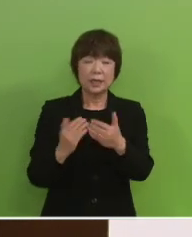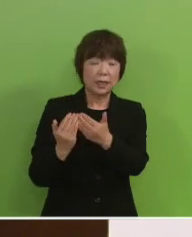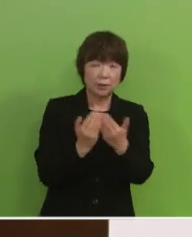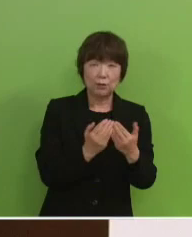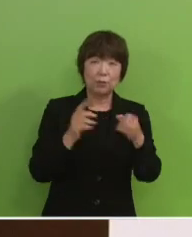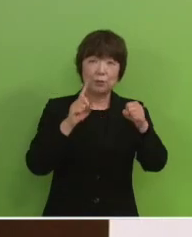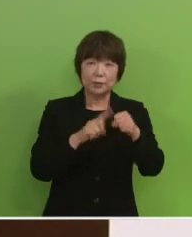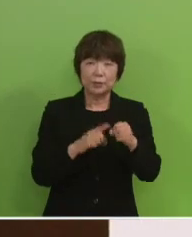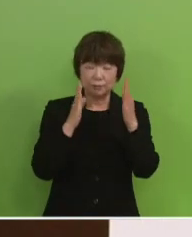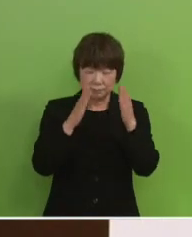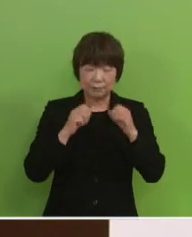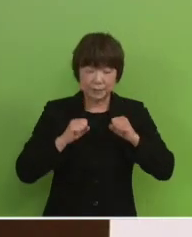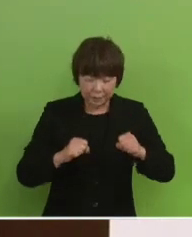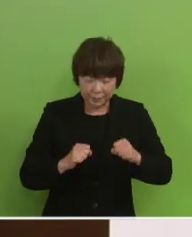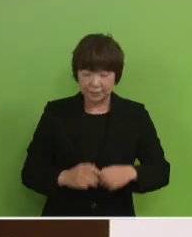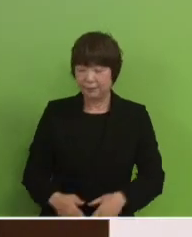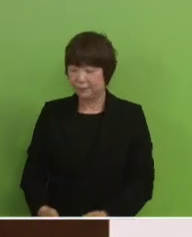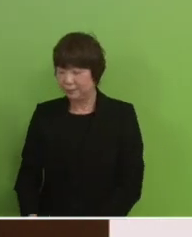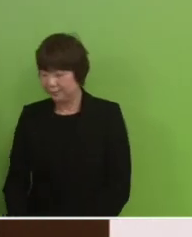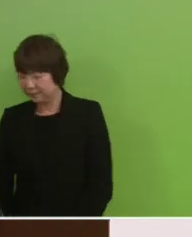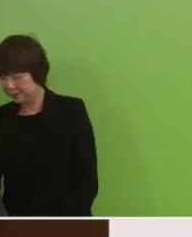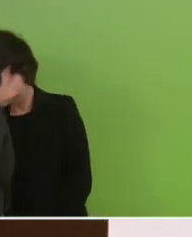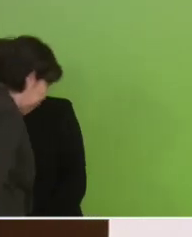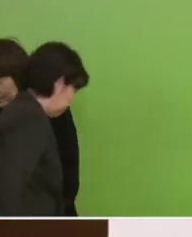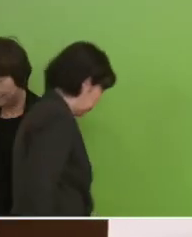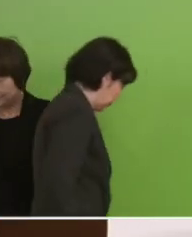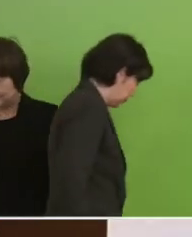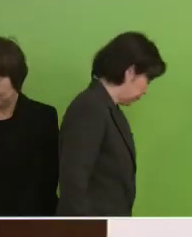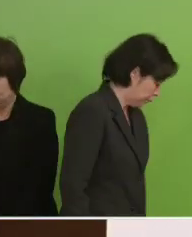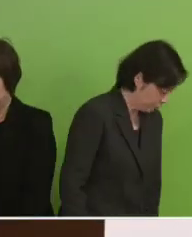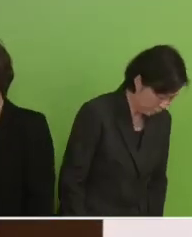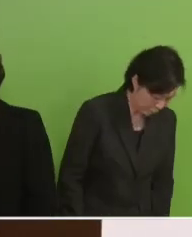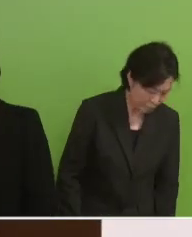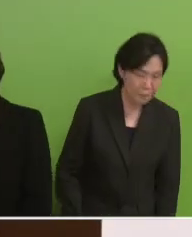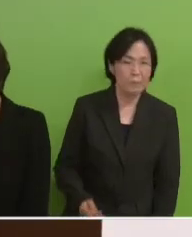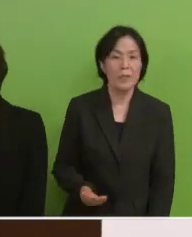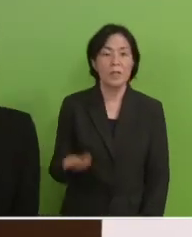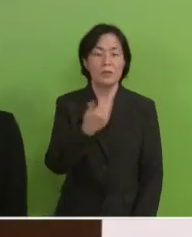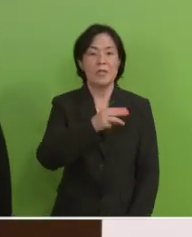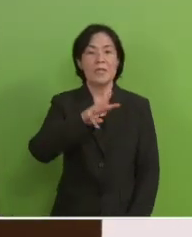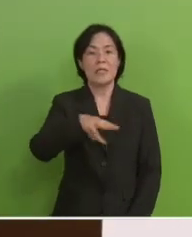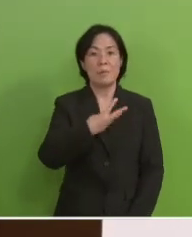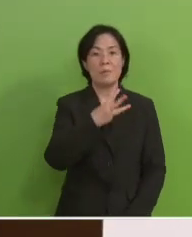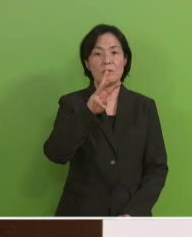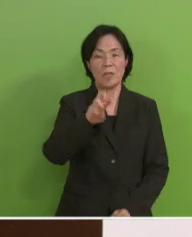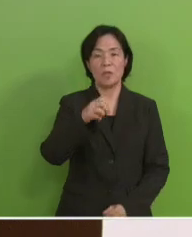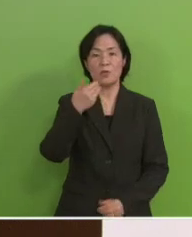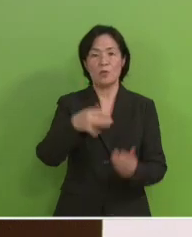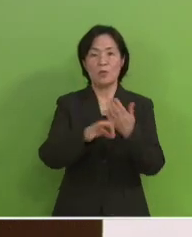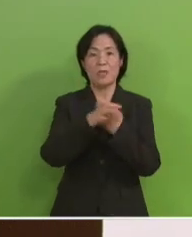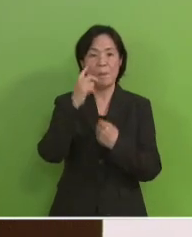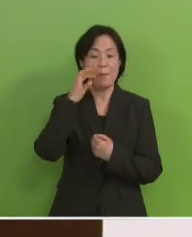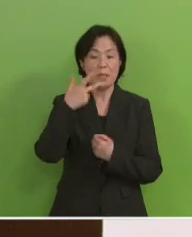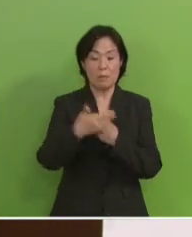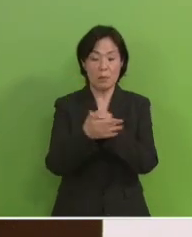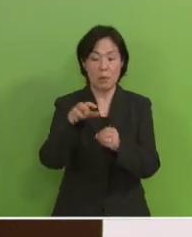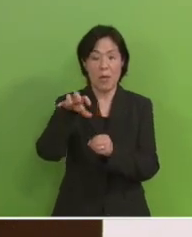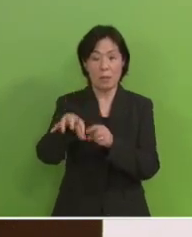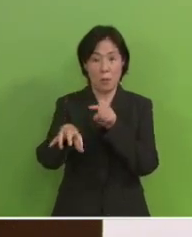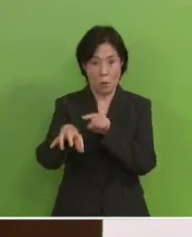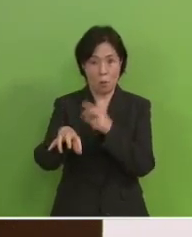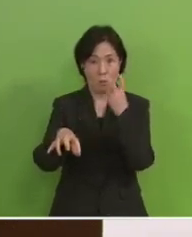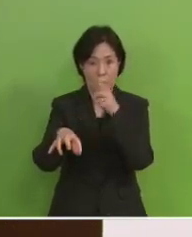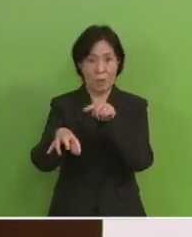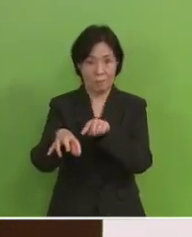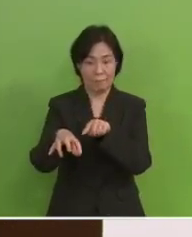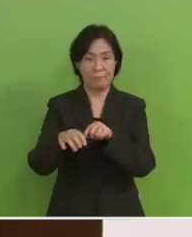向けて全力を尽くしてまいります次に339二例目でございます松山 c 保険庁